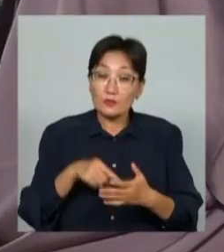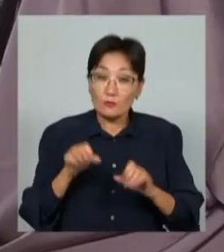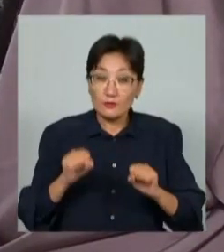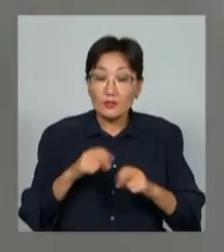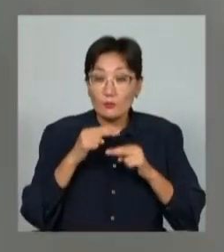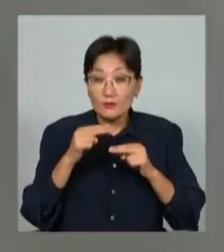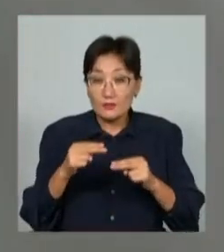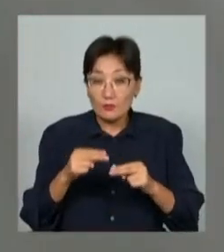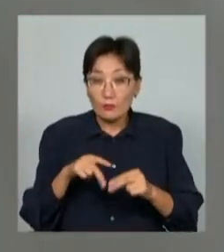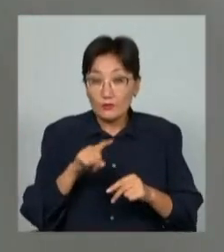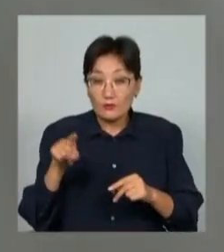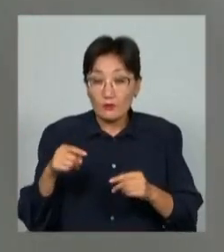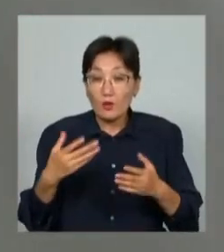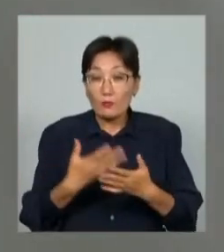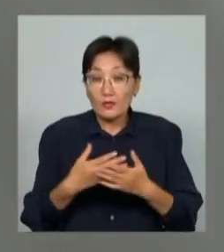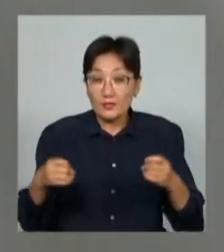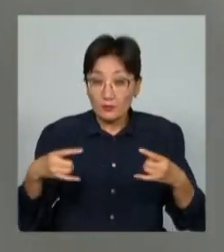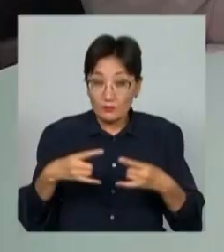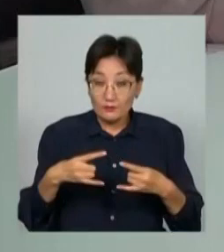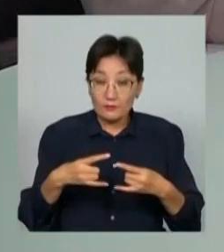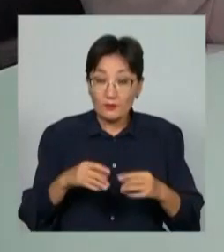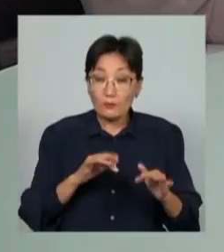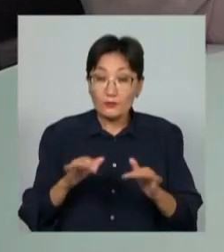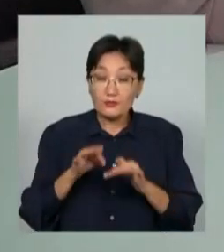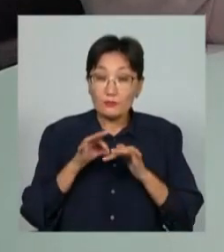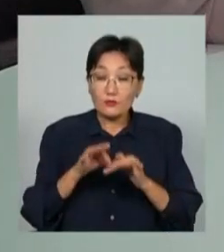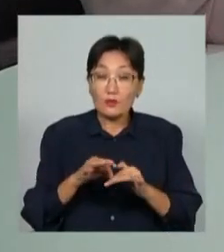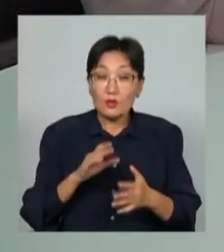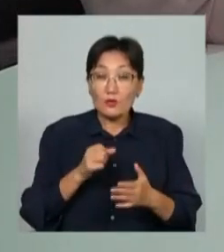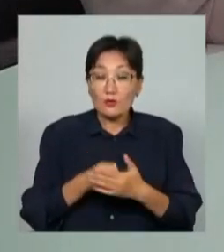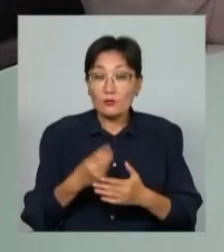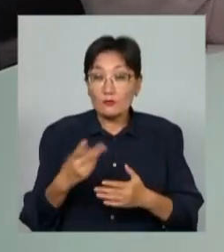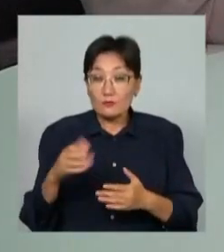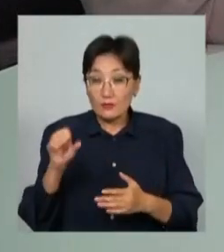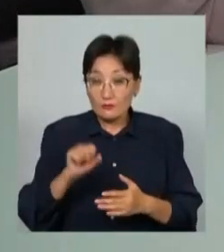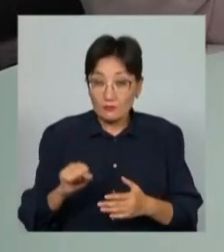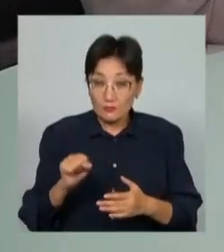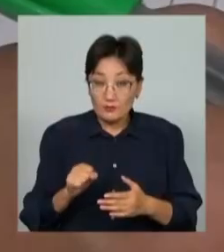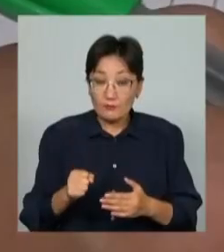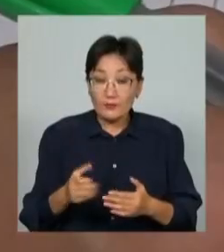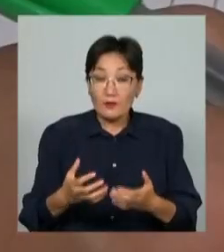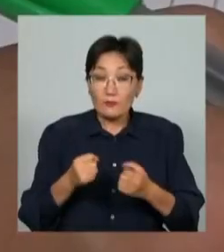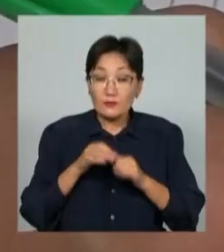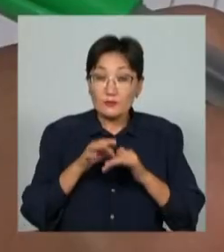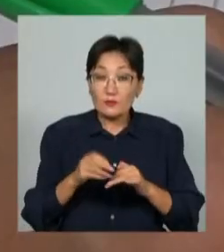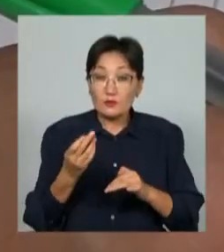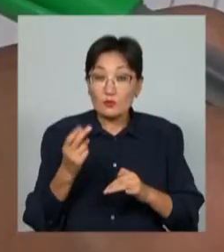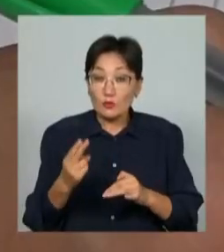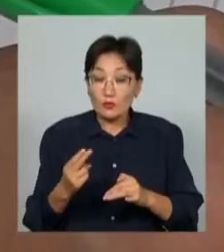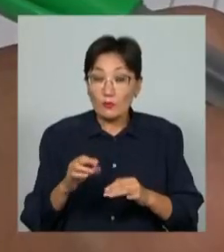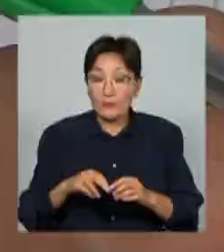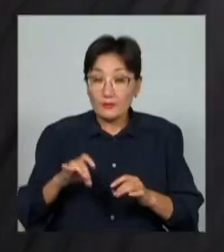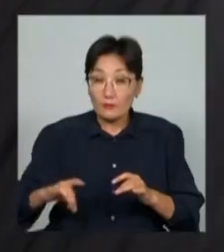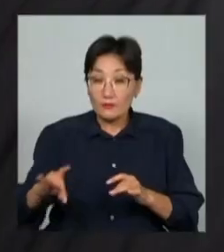можете обратиться по номерам, указанным на экране. Мероприятие продлится до 25 августа. Прием проводится в ЦОНе Медеузского